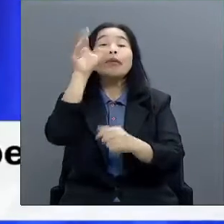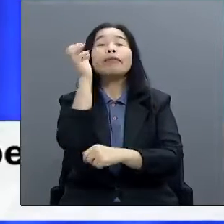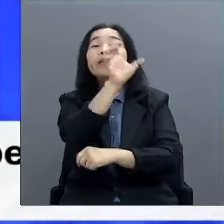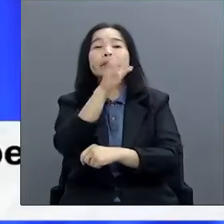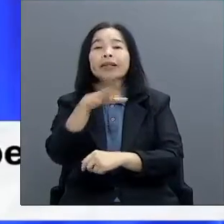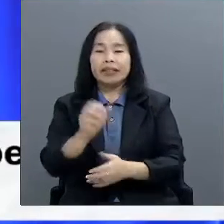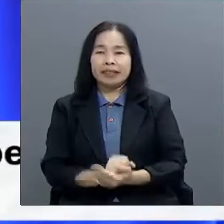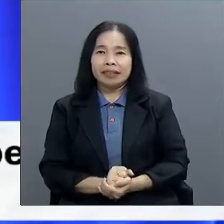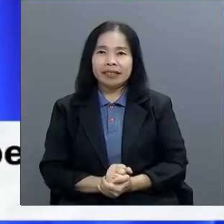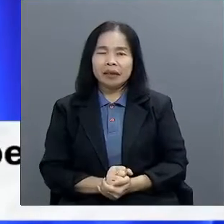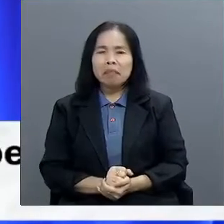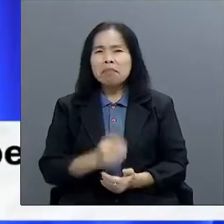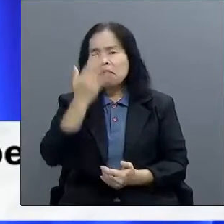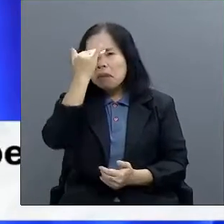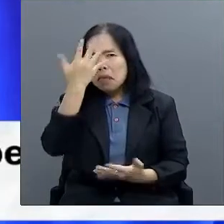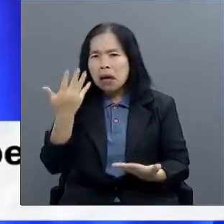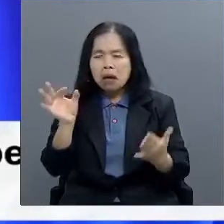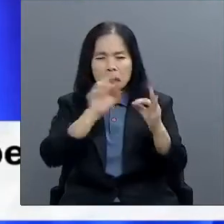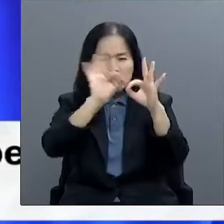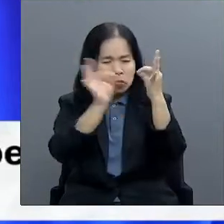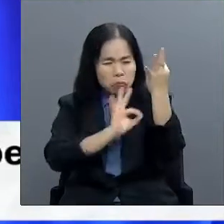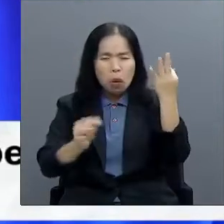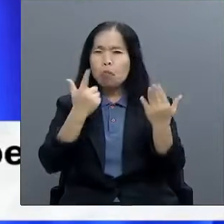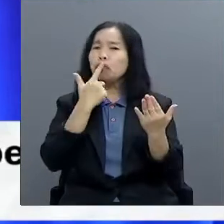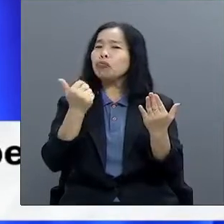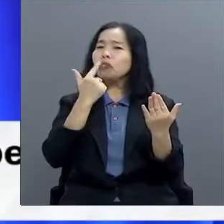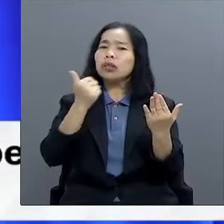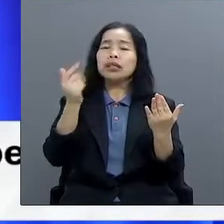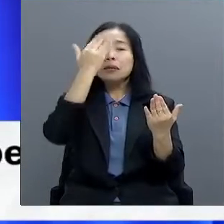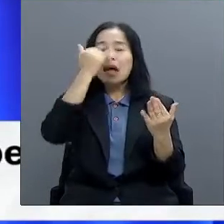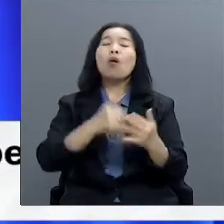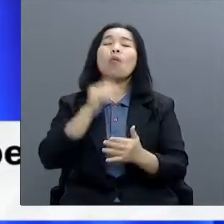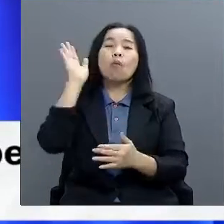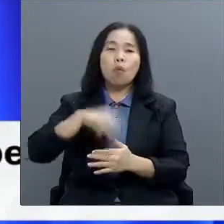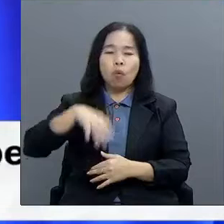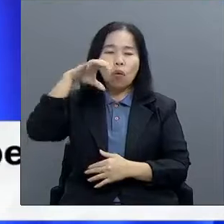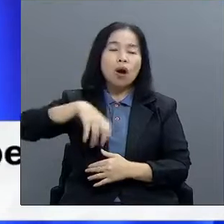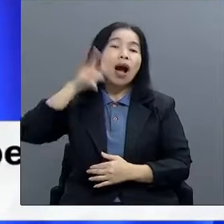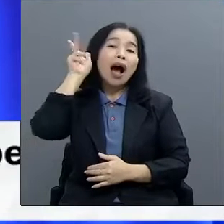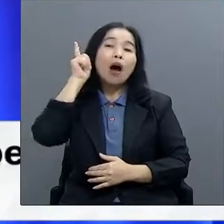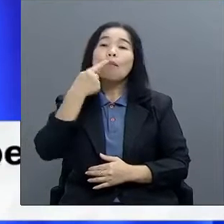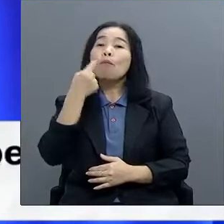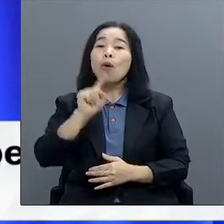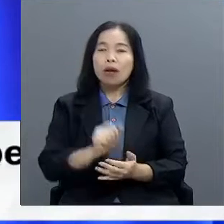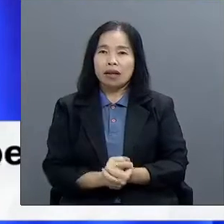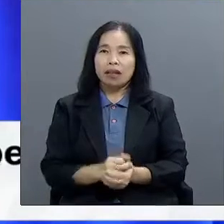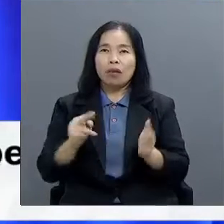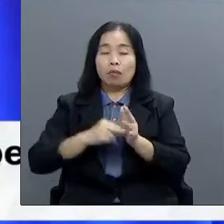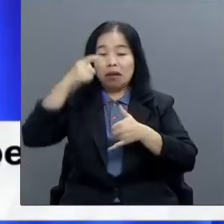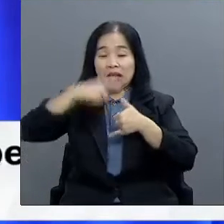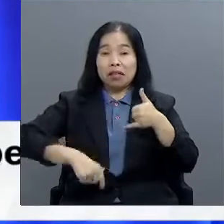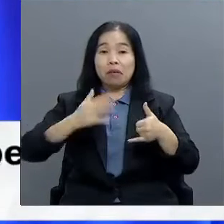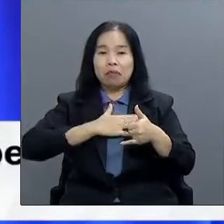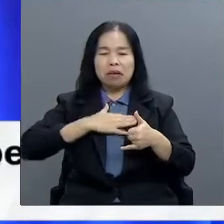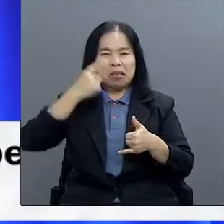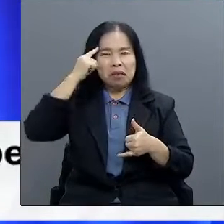เพราะอะไรสุนทรพจน์ของเขาถึงออกมาดูดีเรื่องนี้สำนักข่าวบันเทิงวอลเชอร์ตั้งข้อสังเกตว่าแบรดพิตต์อาจมีทีมเบื้องห